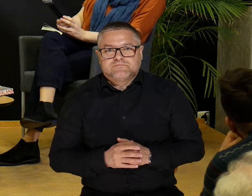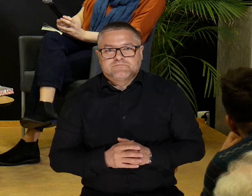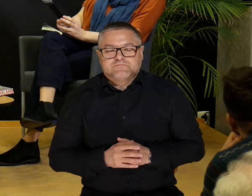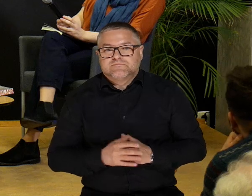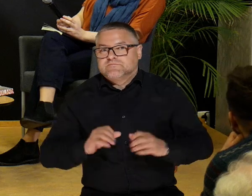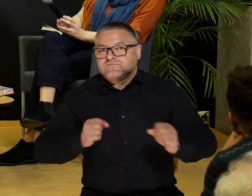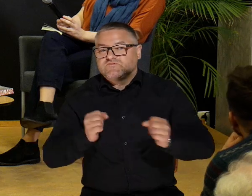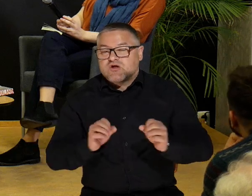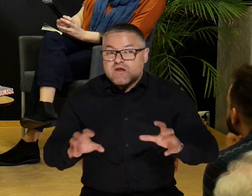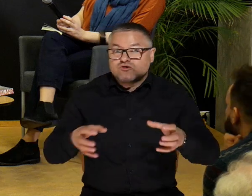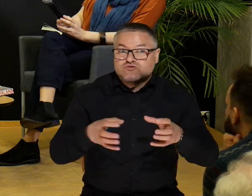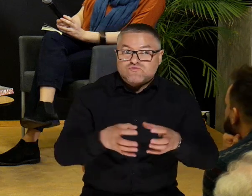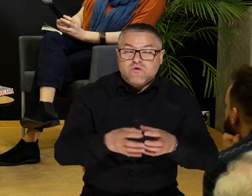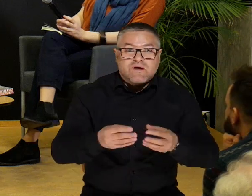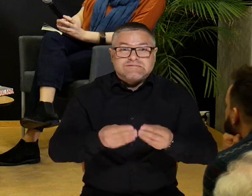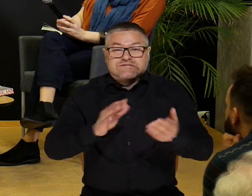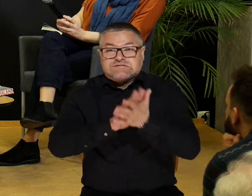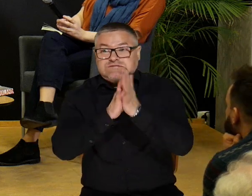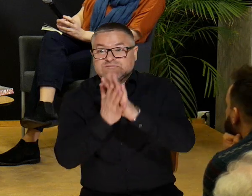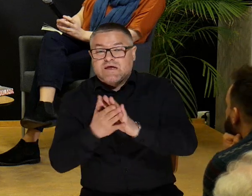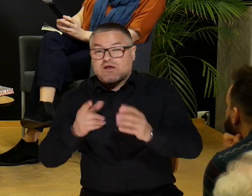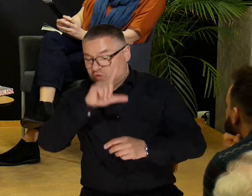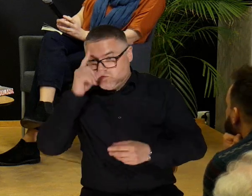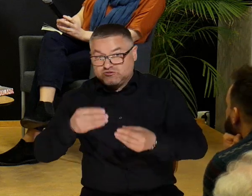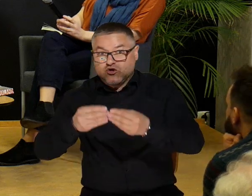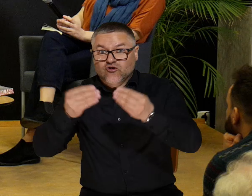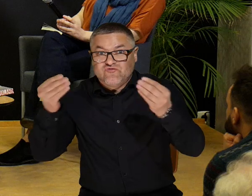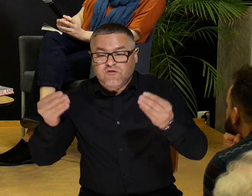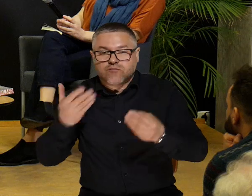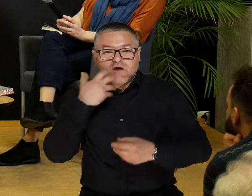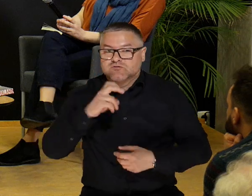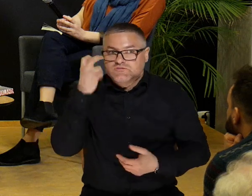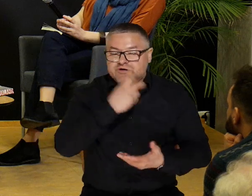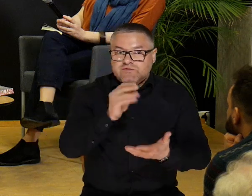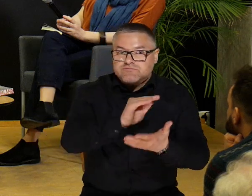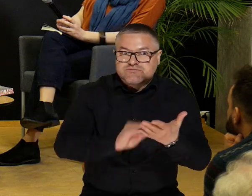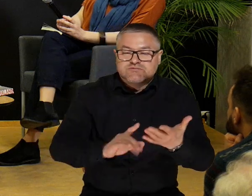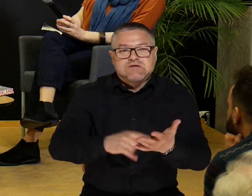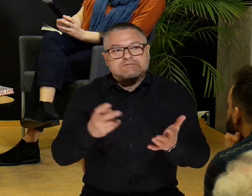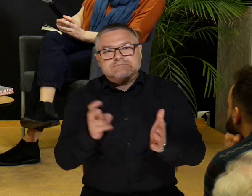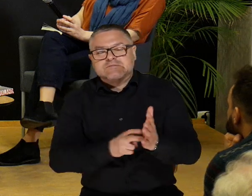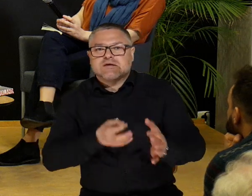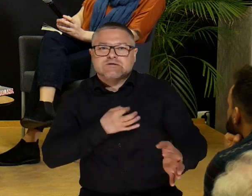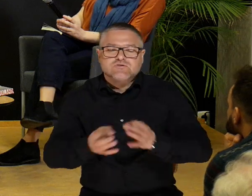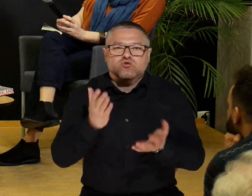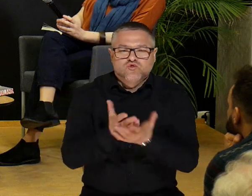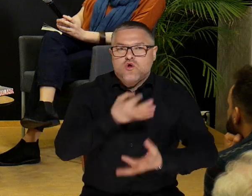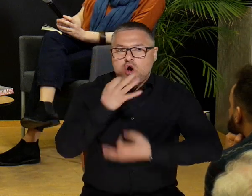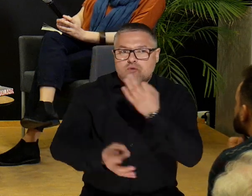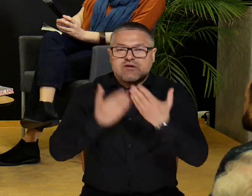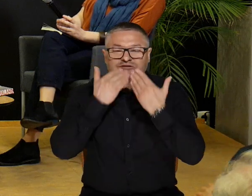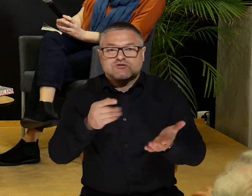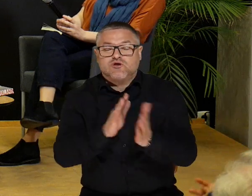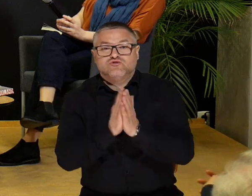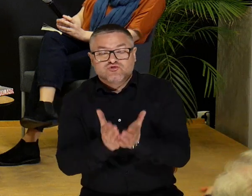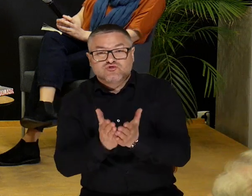też działania zbiorowego, rewolucji i tak dalej. To dla mnie to było bardzo ciekawe i też taka nieopowiedziana historia. No już jest teraz opowiedziana dzięki tej